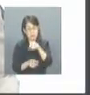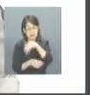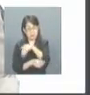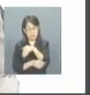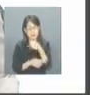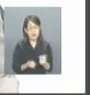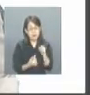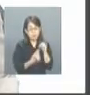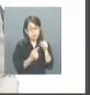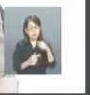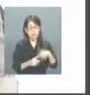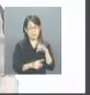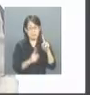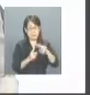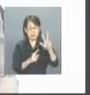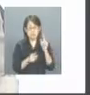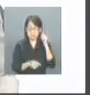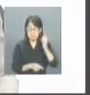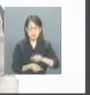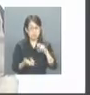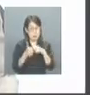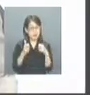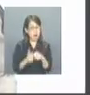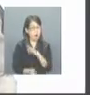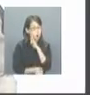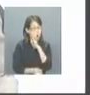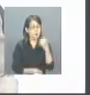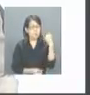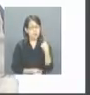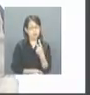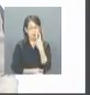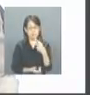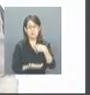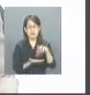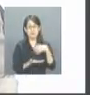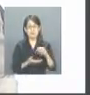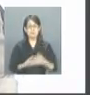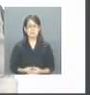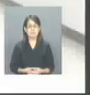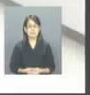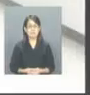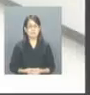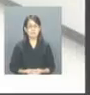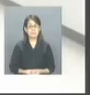อาจเป็นช่องโหว่ให้เกิดการโกงการเลือกตั้งได้นะคะติดตามได้จากรายงานจากคุณดารินคล่องอัครค่ะ